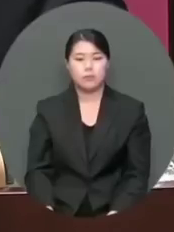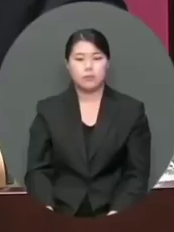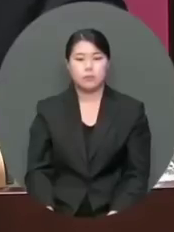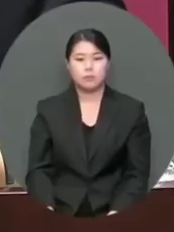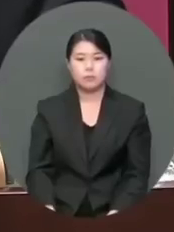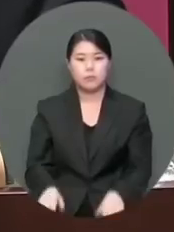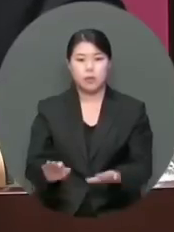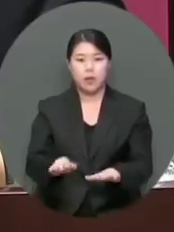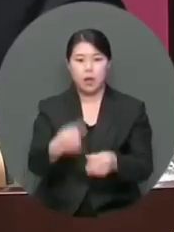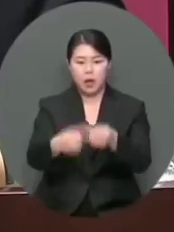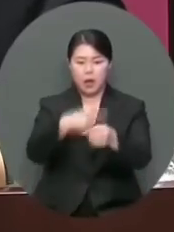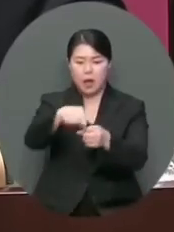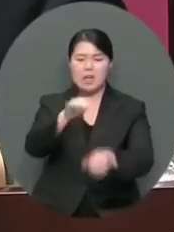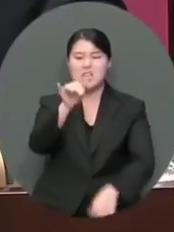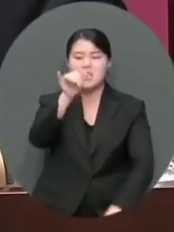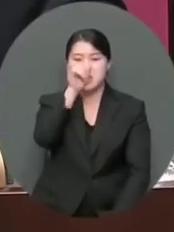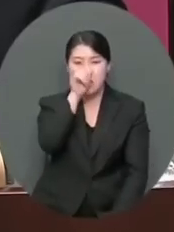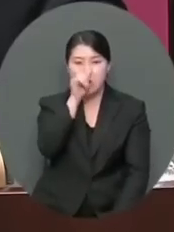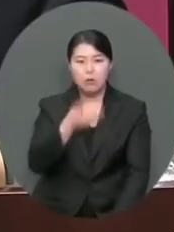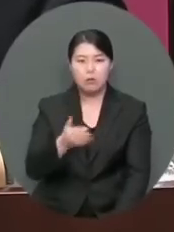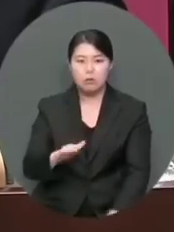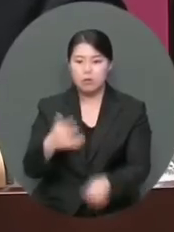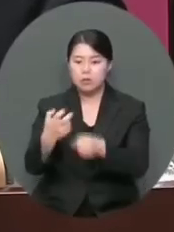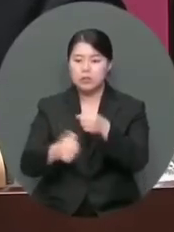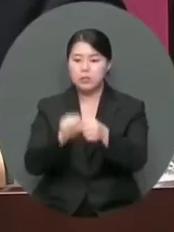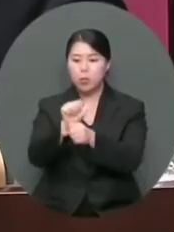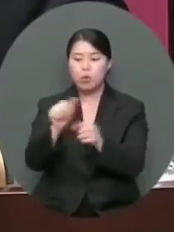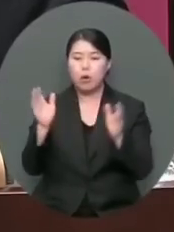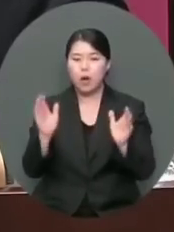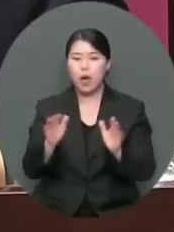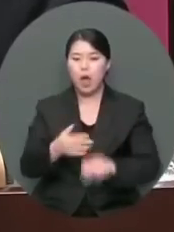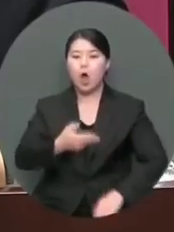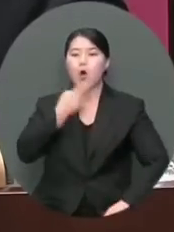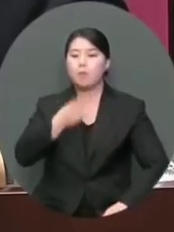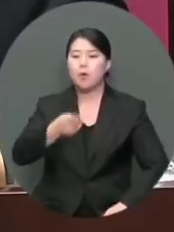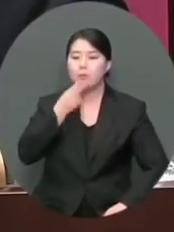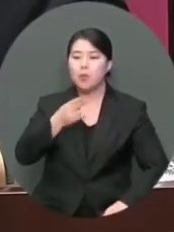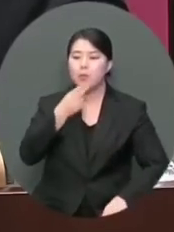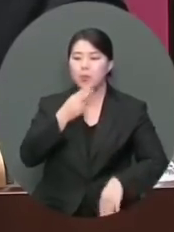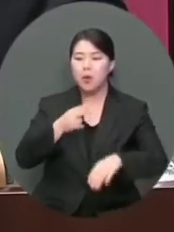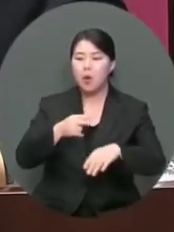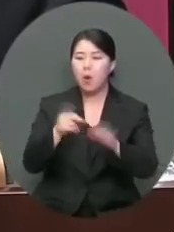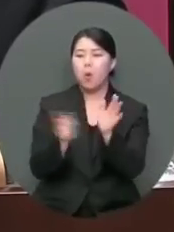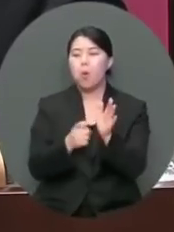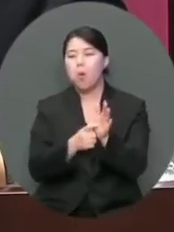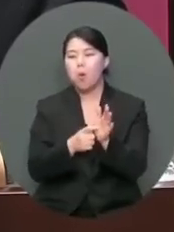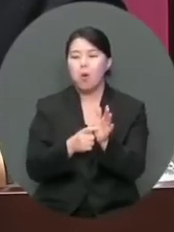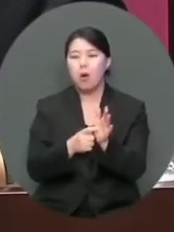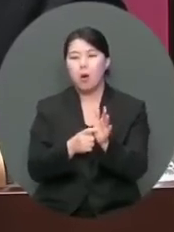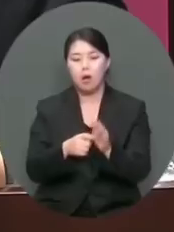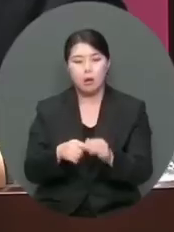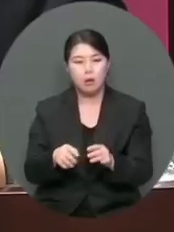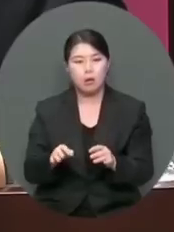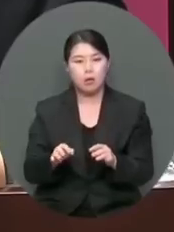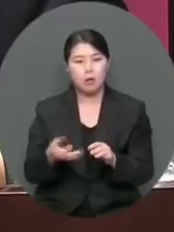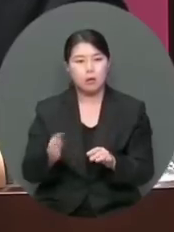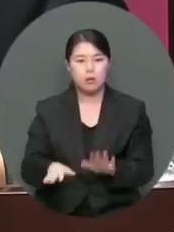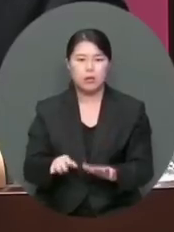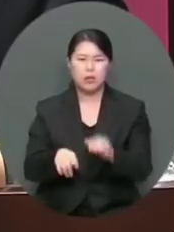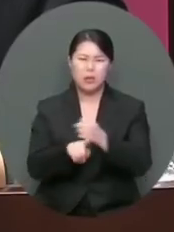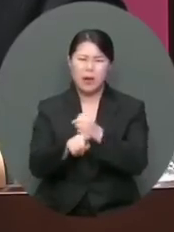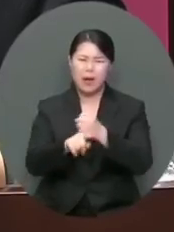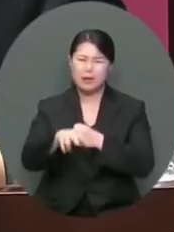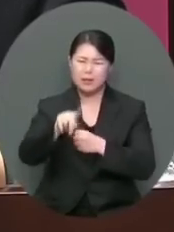방사능이 실제로 있었음에도 이것을 75년간 없다는 거짓으로 은폐하는데 과학적이란 말이 쓰인 것,